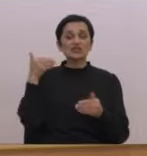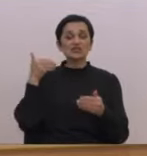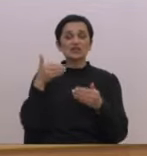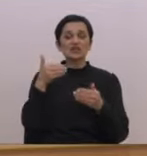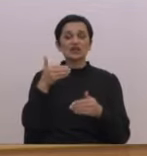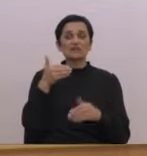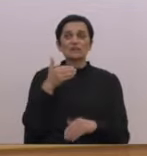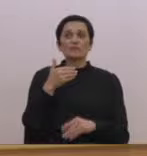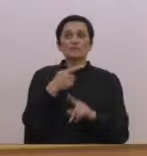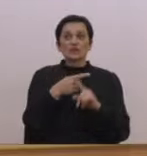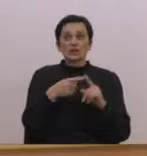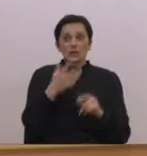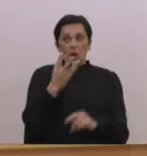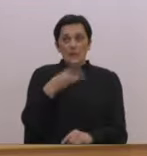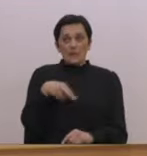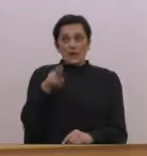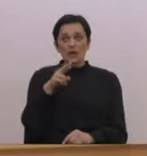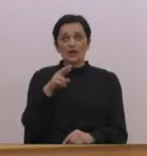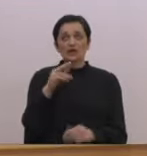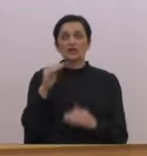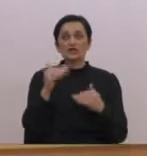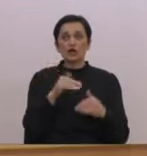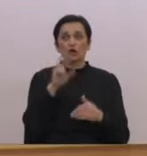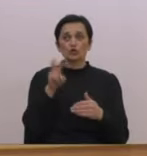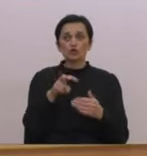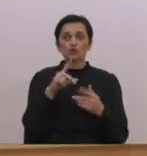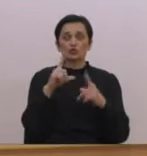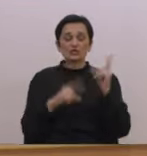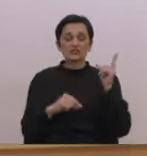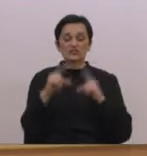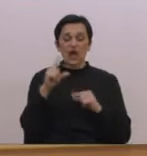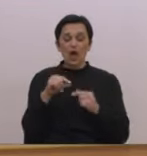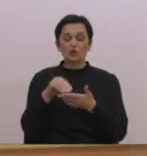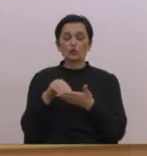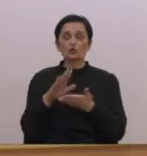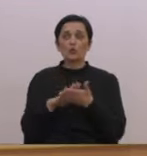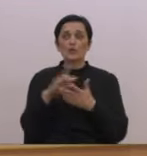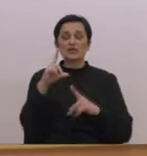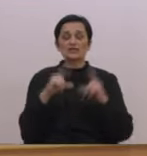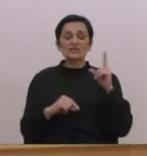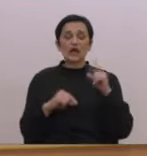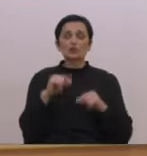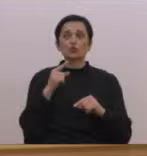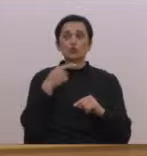$900 მილიარდი დოლარით ნაკლები უცხოური ინვესტიცია დაფიქსირდა სტატისტიკურად, მაგრამ სტატისტიკურად იმიტომ ამბობ, რომ